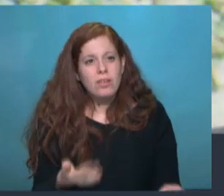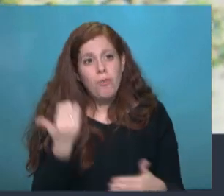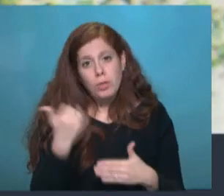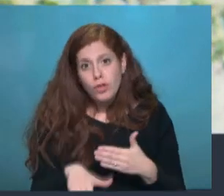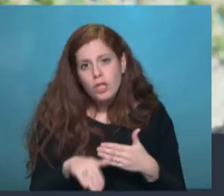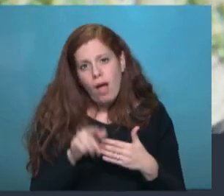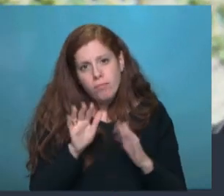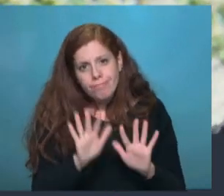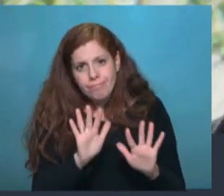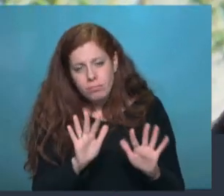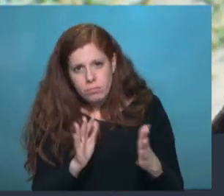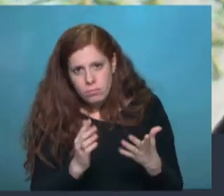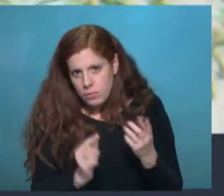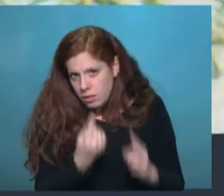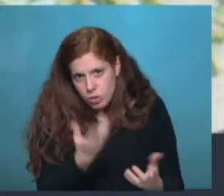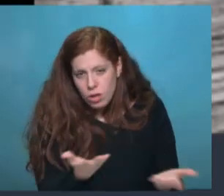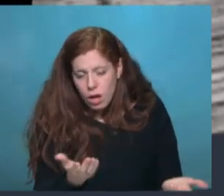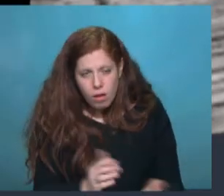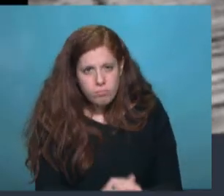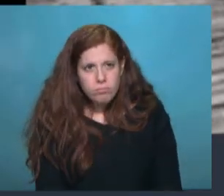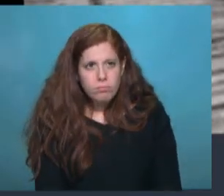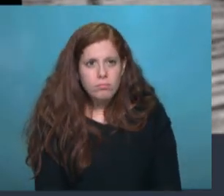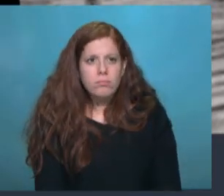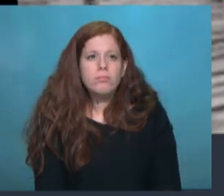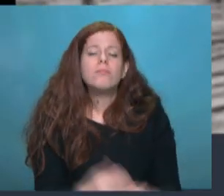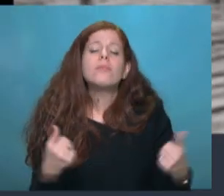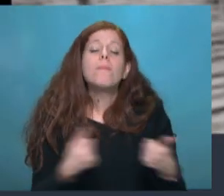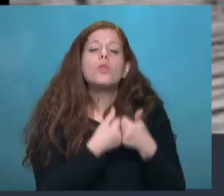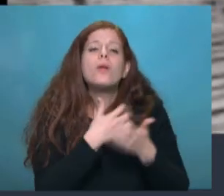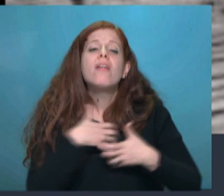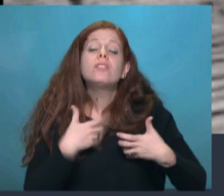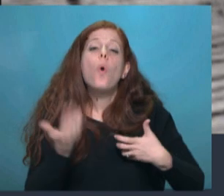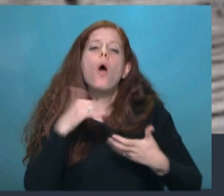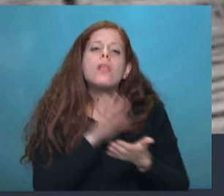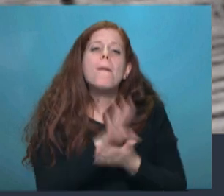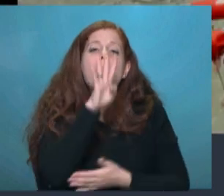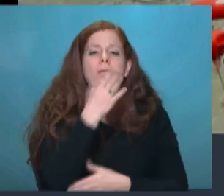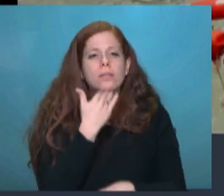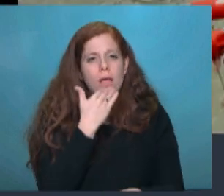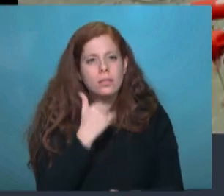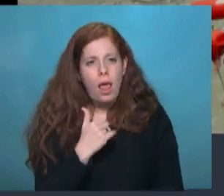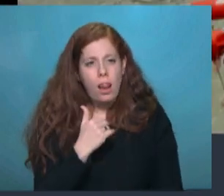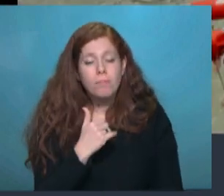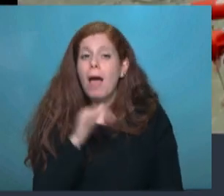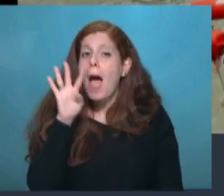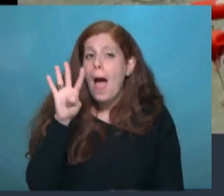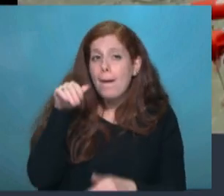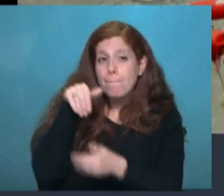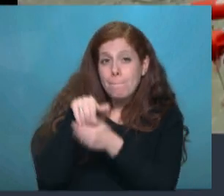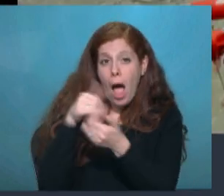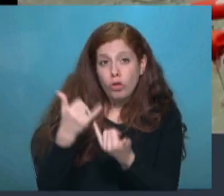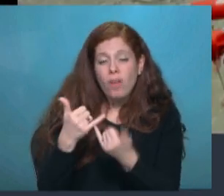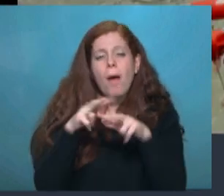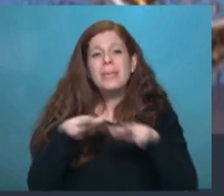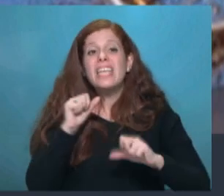דבר זה מה שקורה. בתאונה נפצעו עוד 14 ישראלים, ארבעה מהם במצב קשה